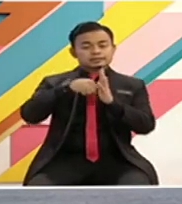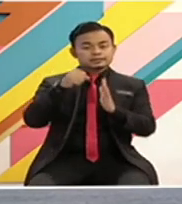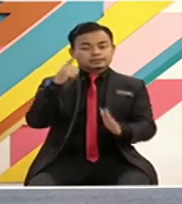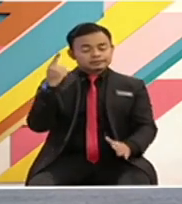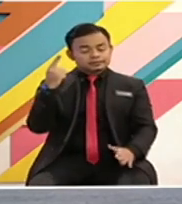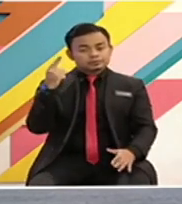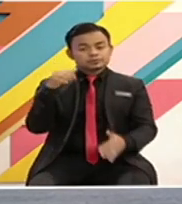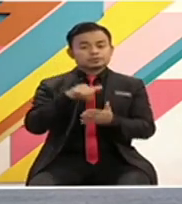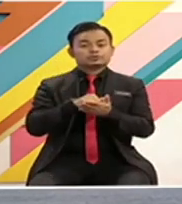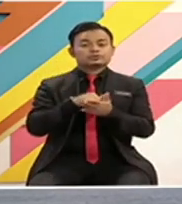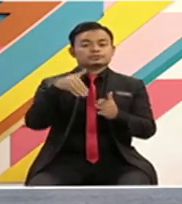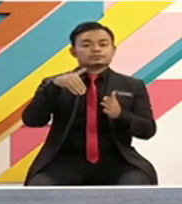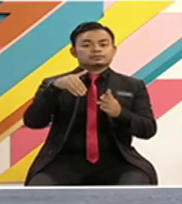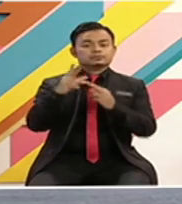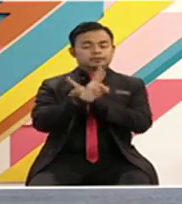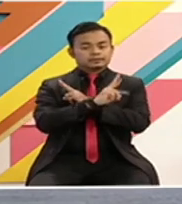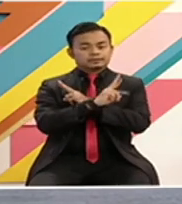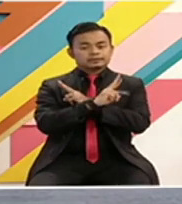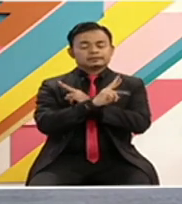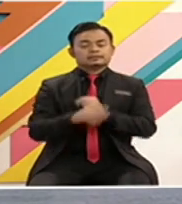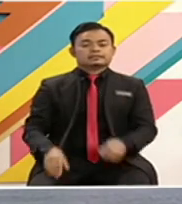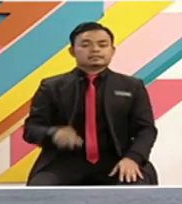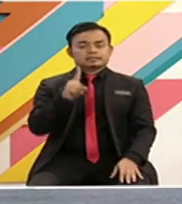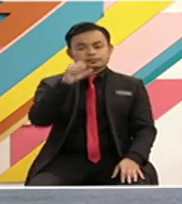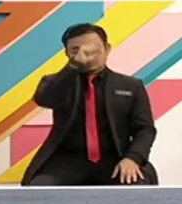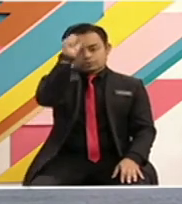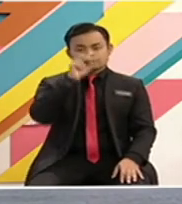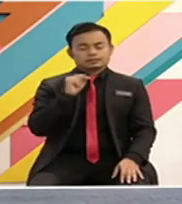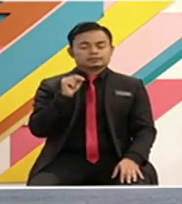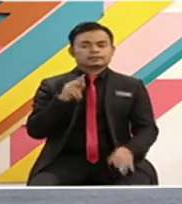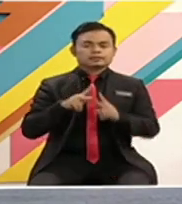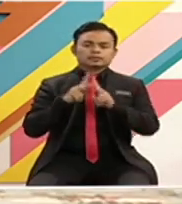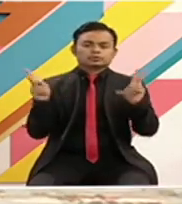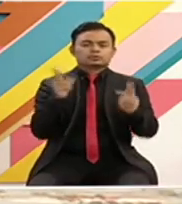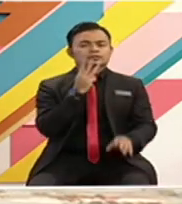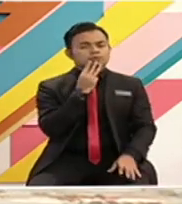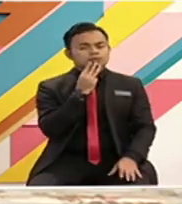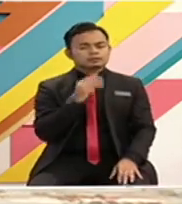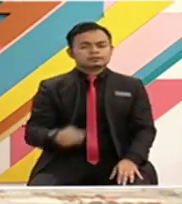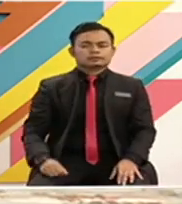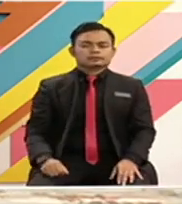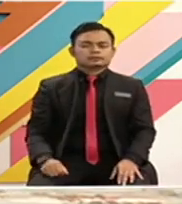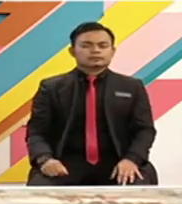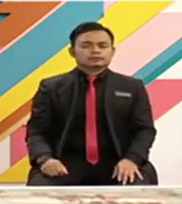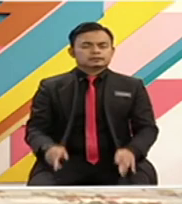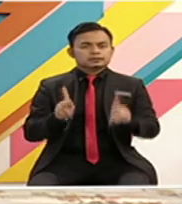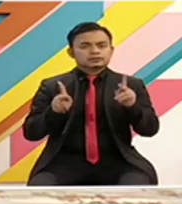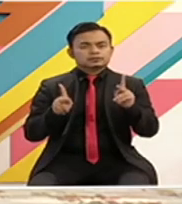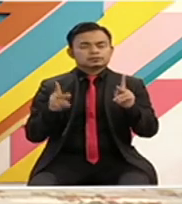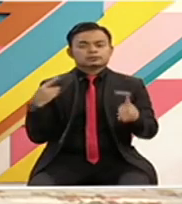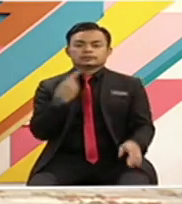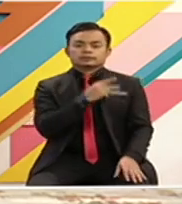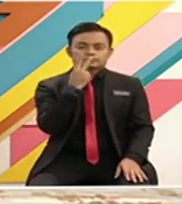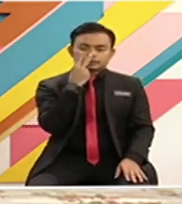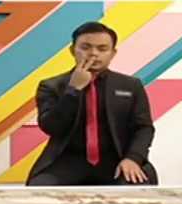heartnet Fani lagi Oke sebenarnya kontrol nih dia kalau kita tengok lihat padeh jalan raya